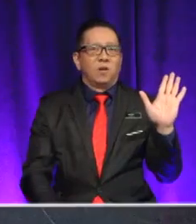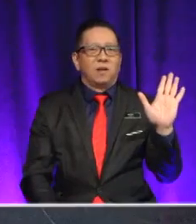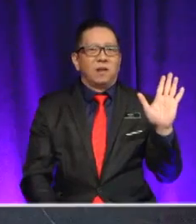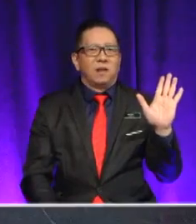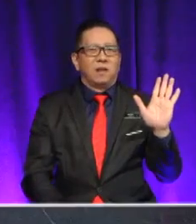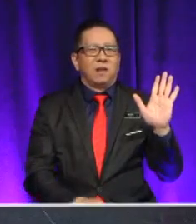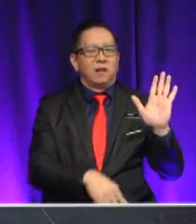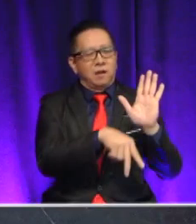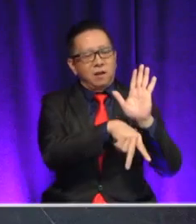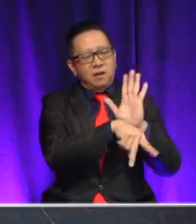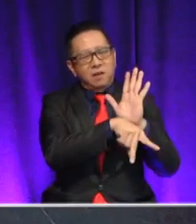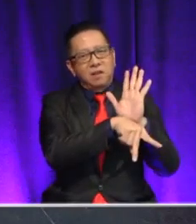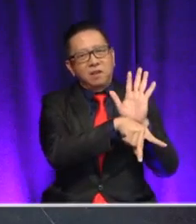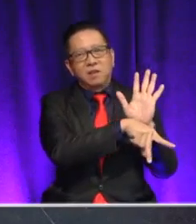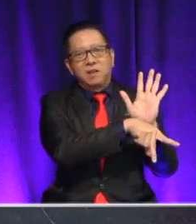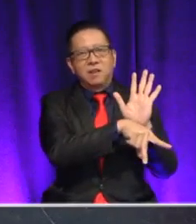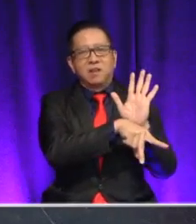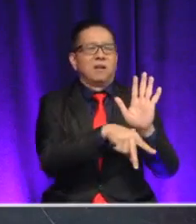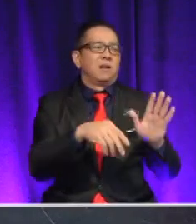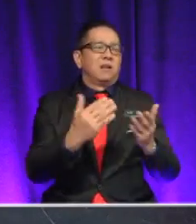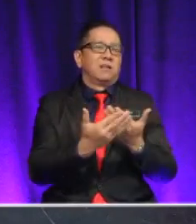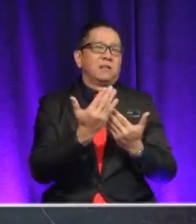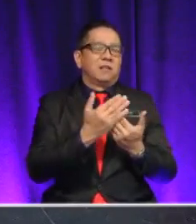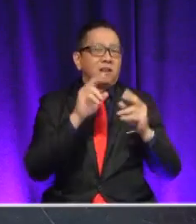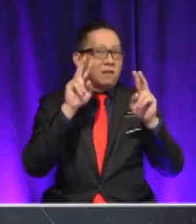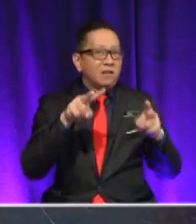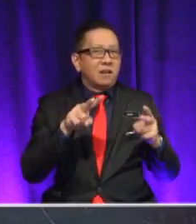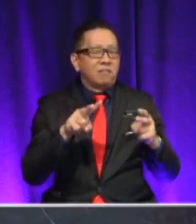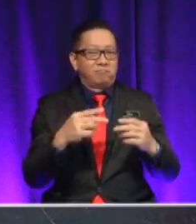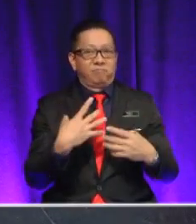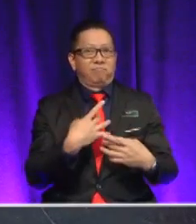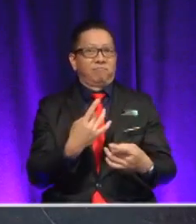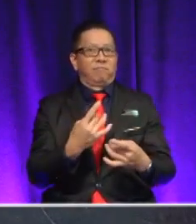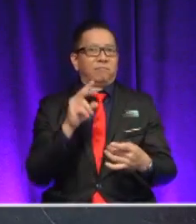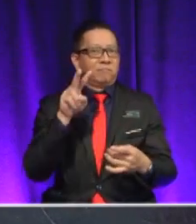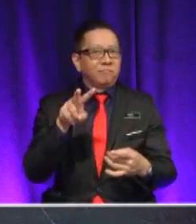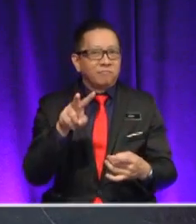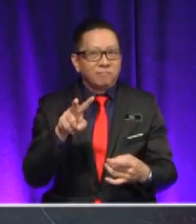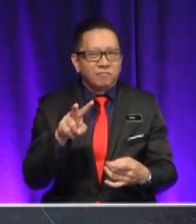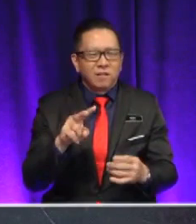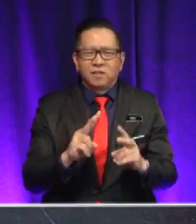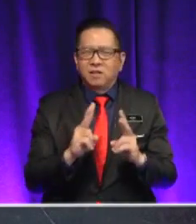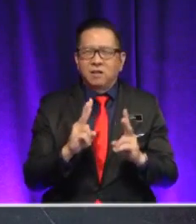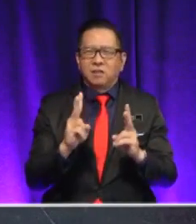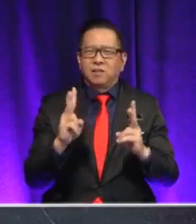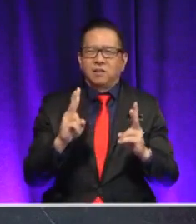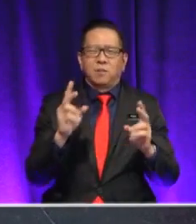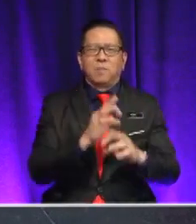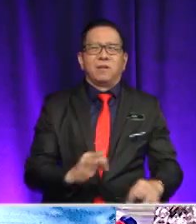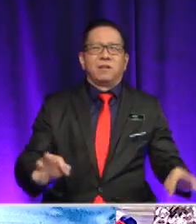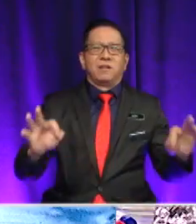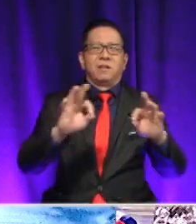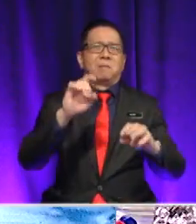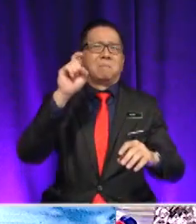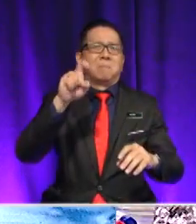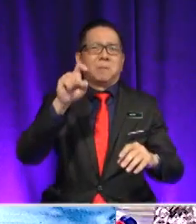supaya orang senang lihat ada orang tertarik Oke seterusnya yang paling penting yang paling dalam kelas ialah